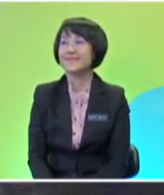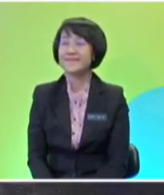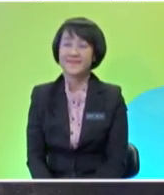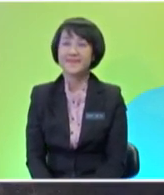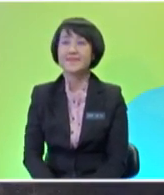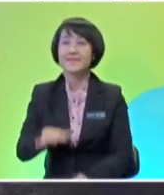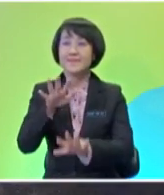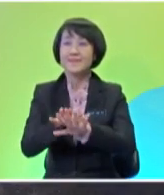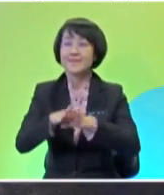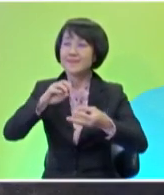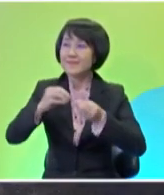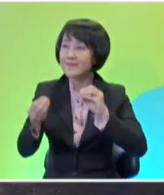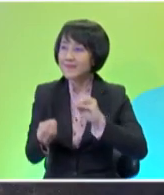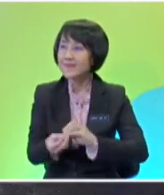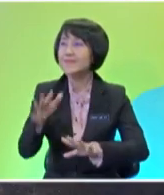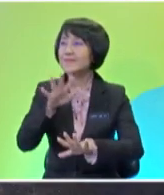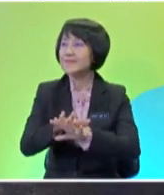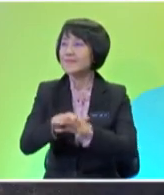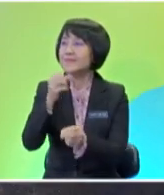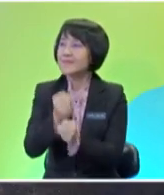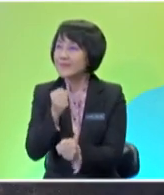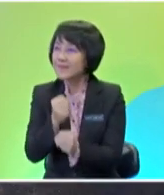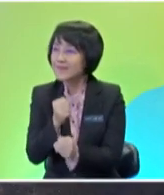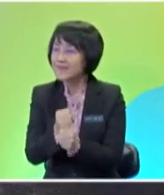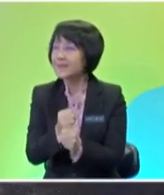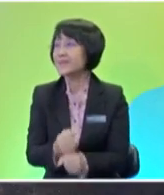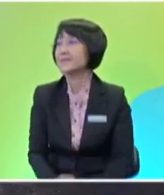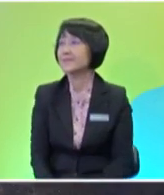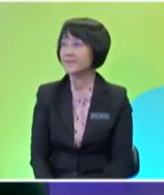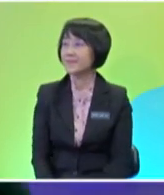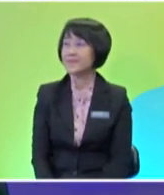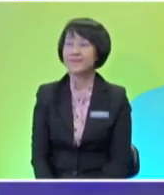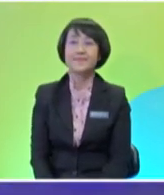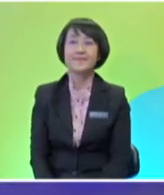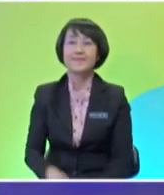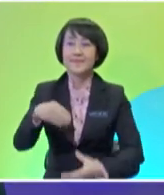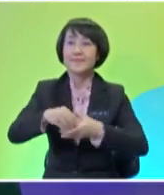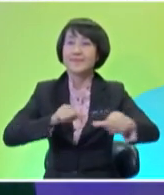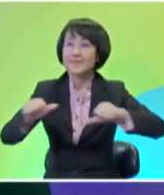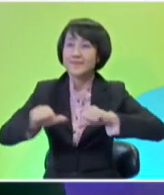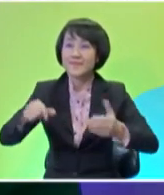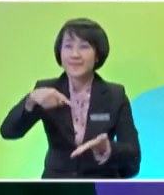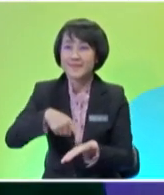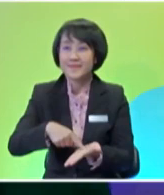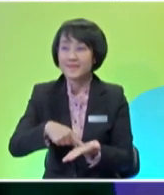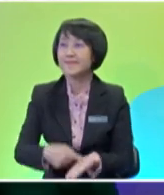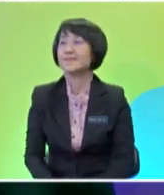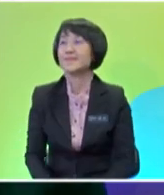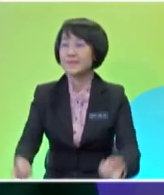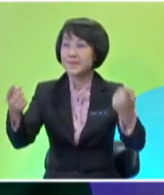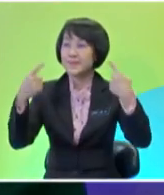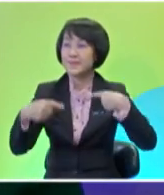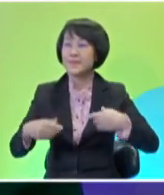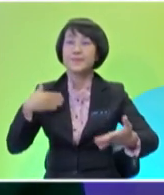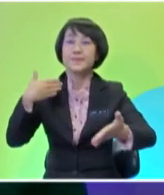pun banyak dikerjainku Baiklah activity ini Mari sampaikan dan siap ke